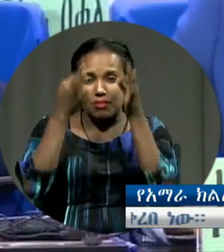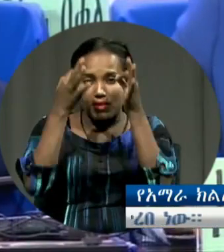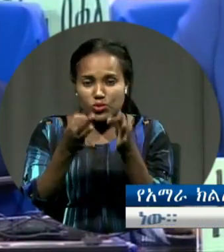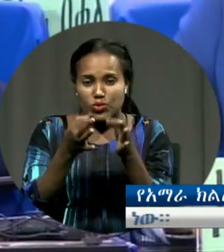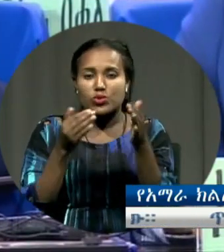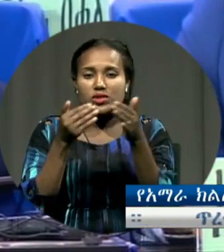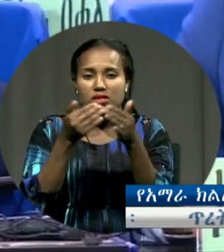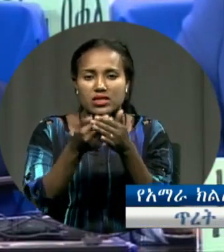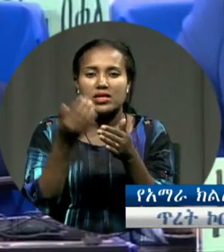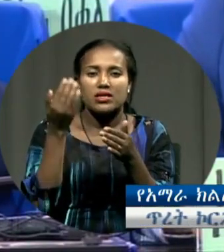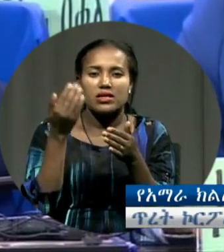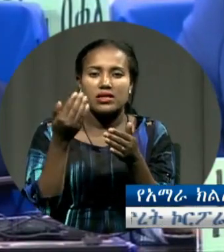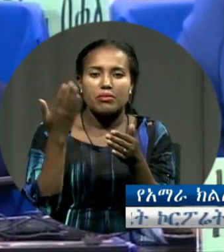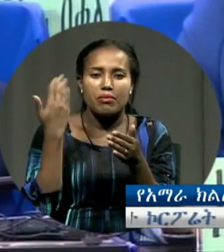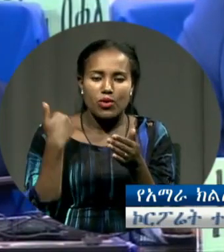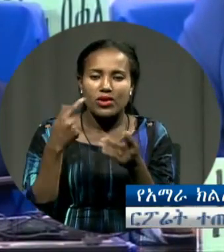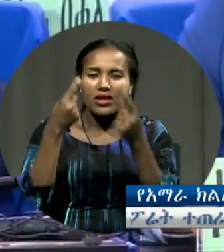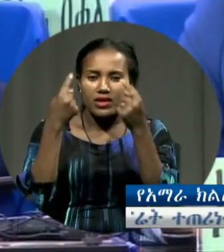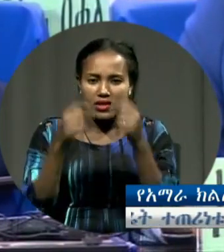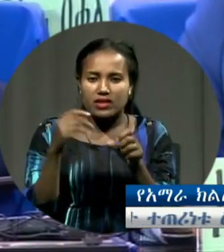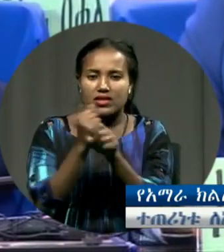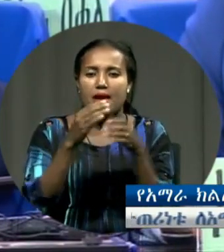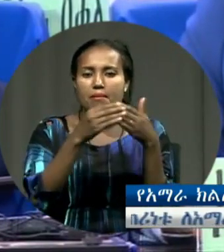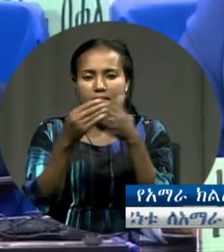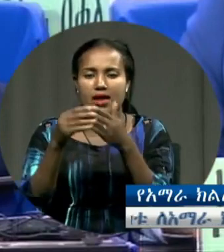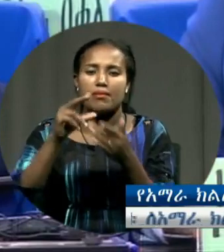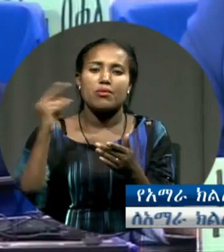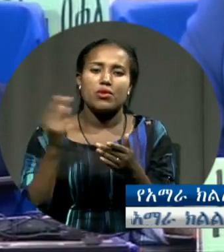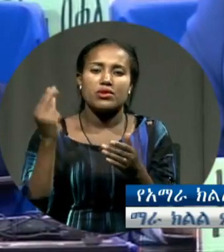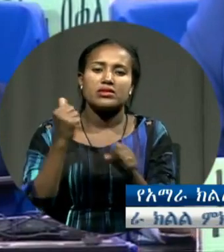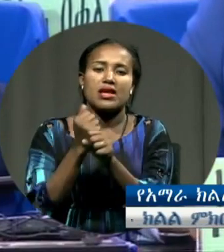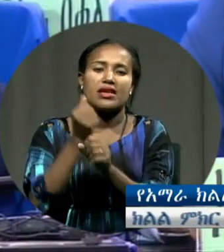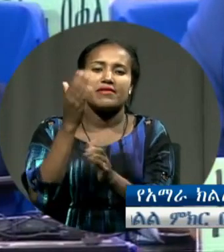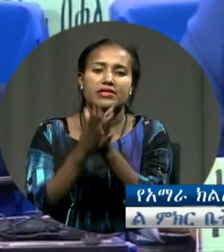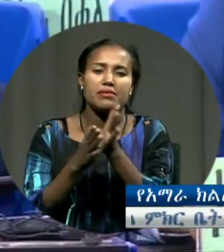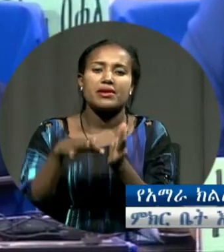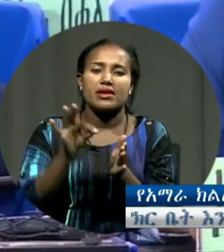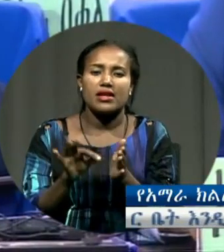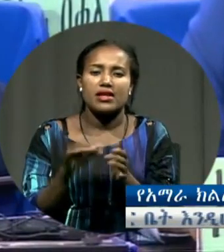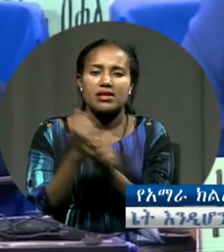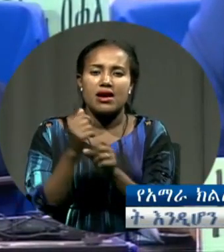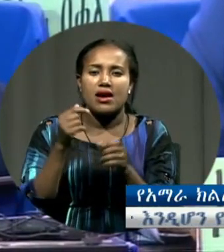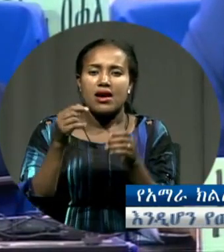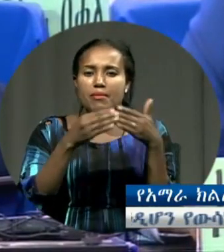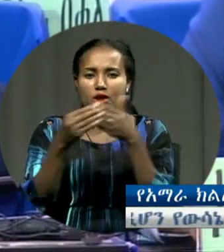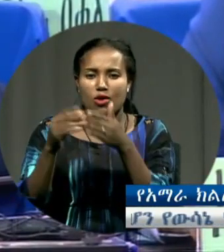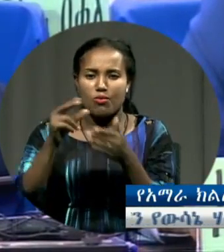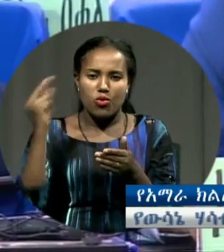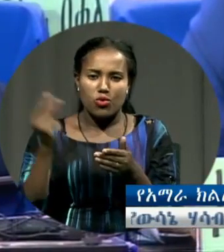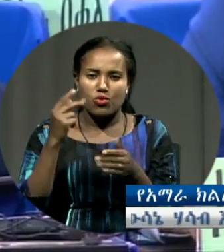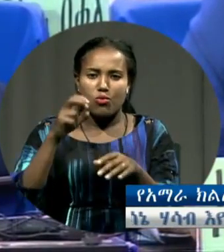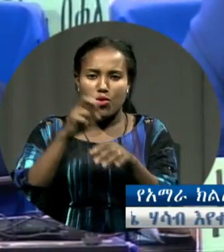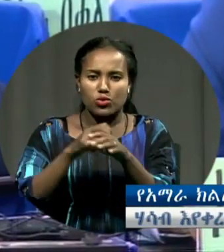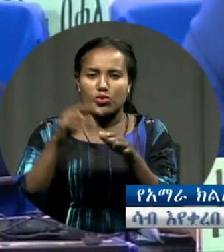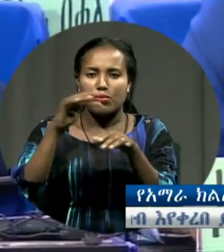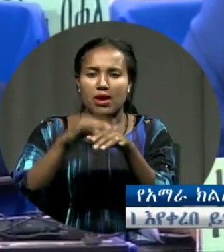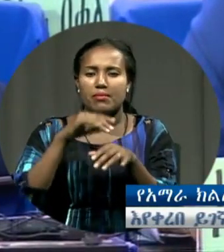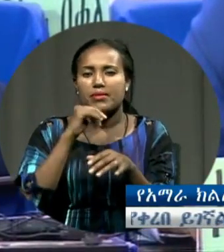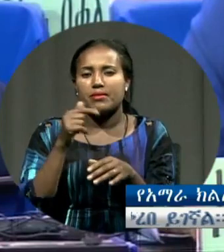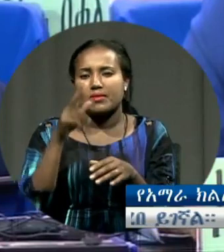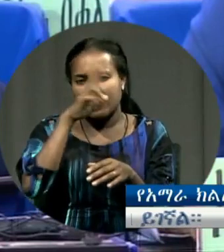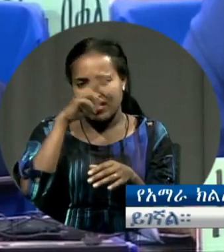ድረስ ነባሩ የጥረት ስራ አመራር ቦርድ ስራ እያከናወነ ይቆያል። ስምንት የስራ አመራር ቦርዱ በወቅቱ ባለመመደብ